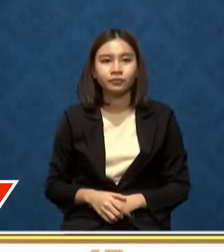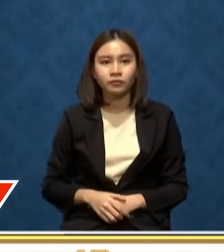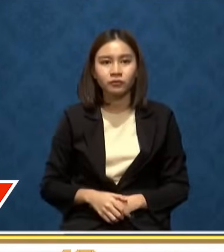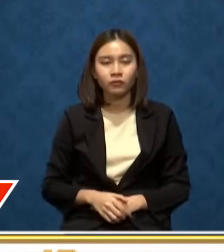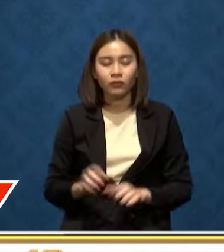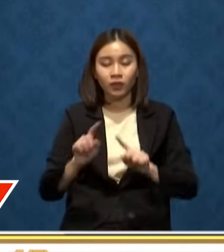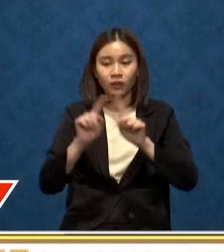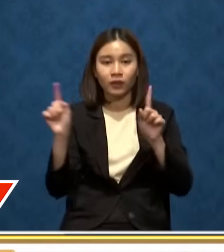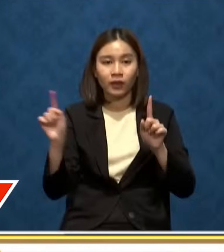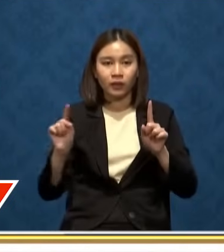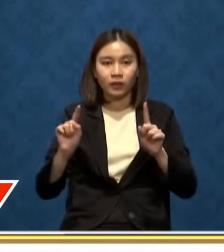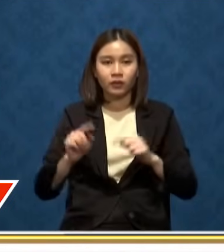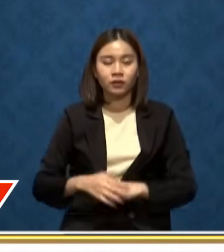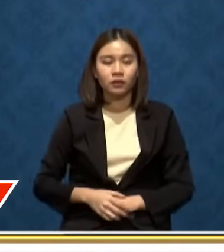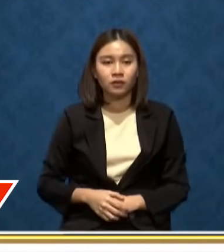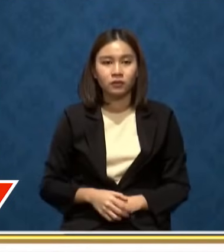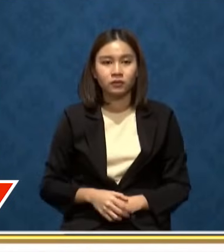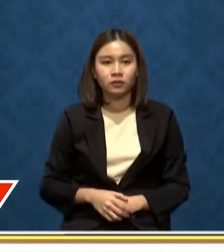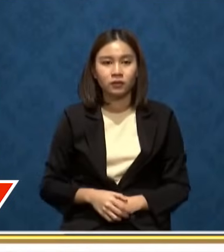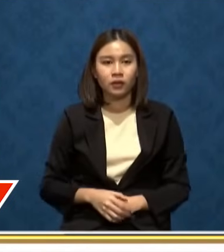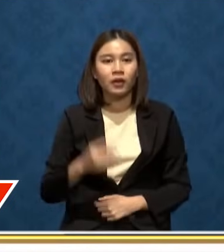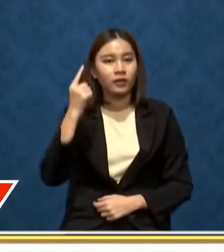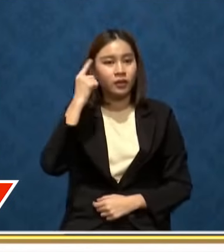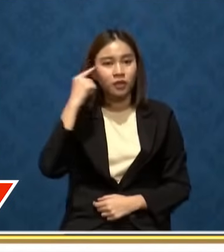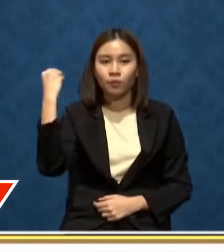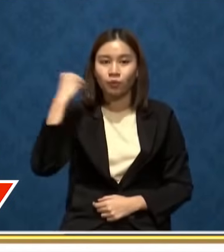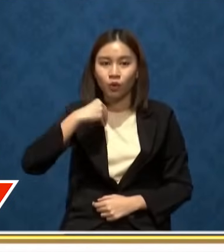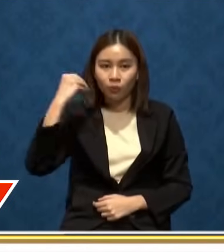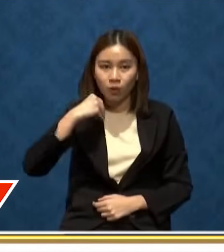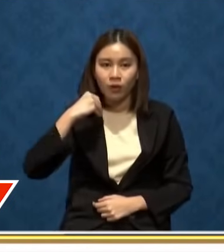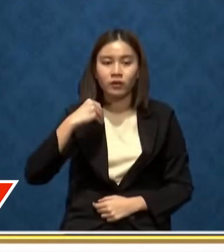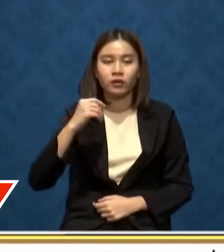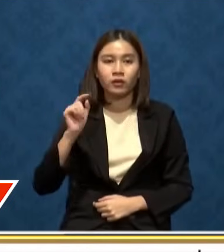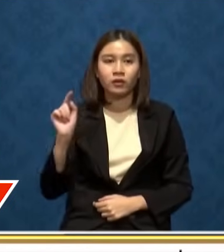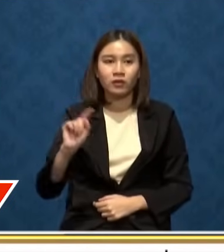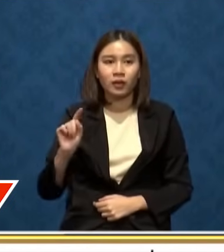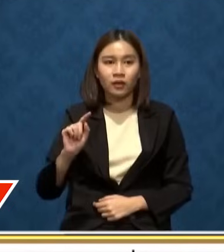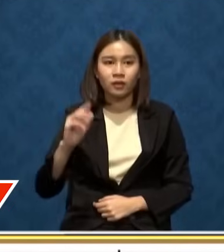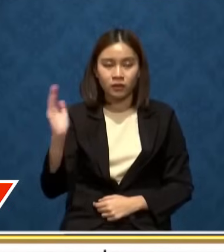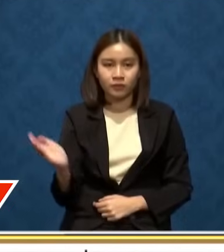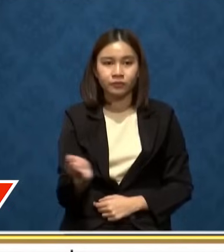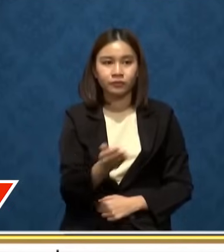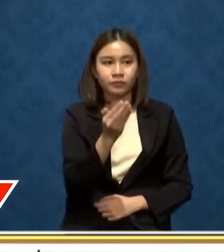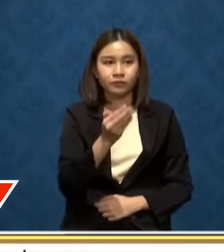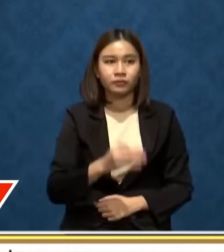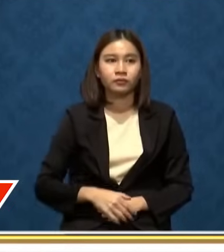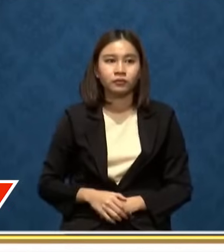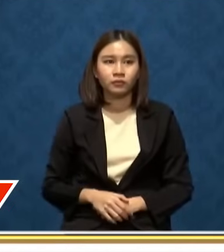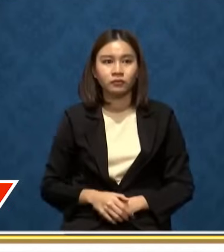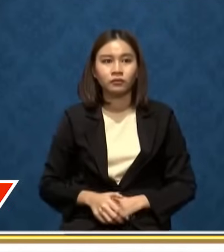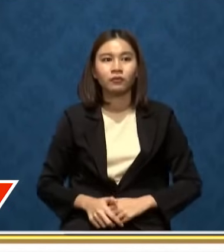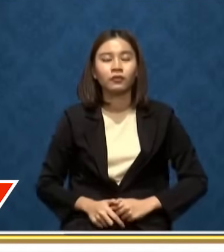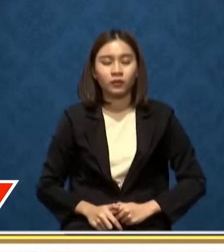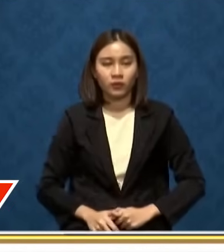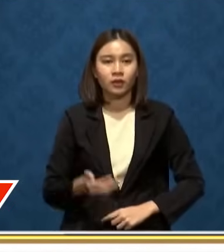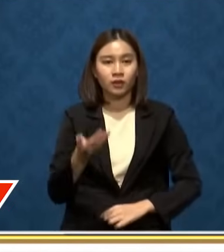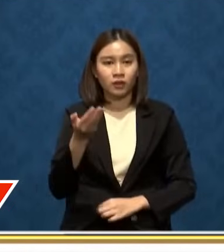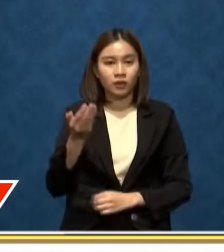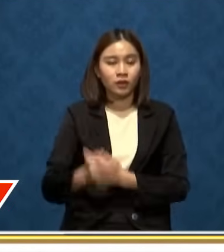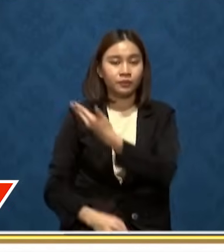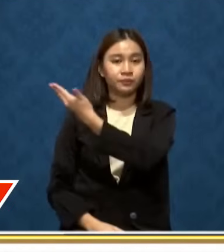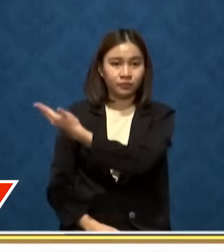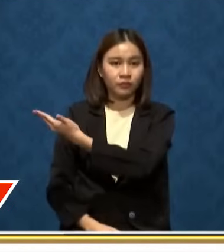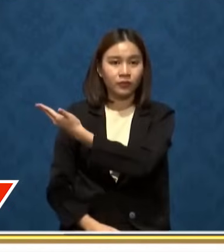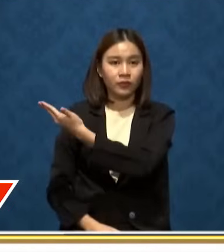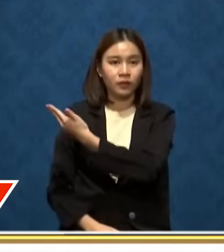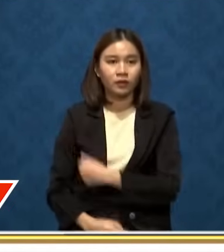แต่สิ่งหนึ่งที่ตระหนักอยู่เสมอคือที่มาขอสไลด์ด้วยนะครับนี่ครับ